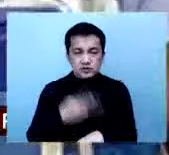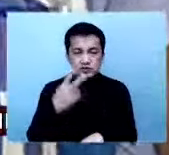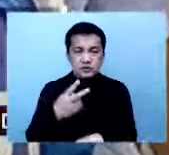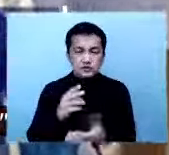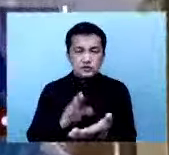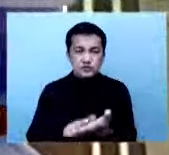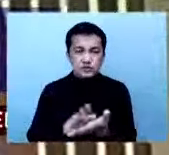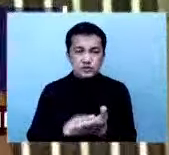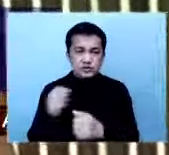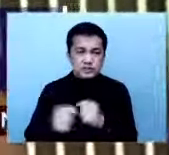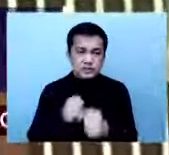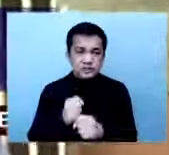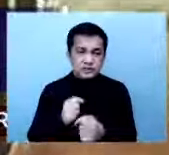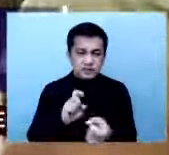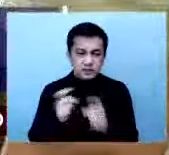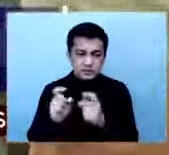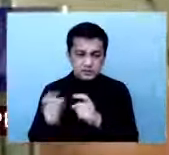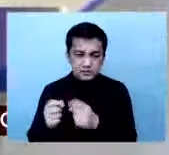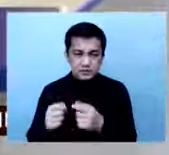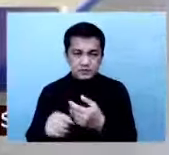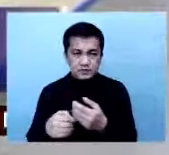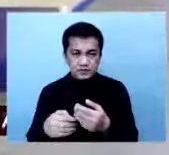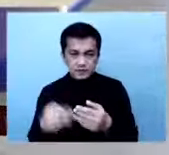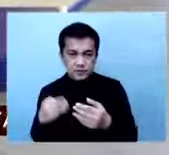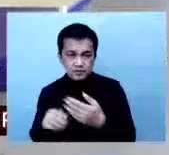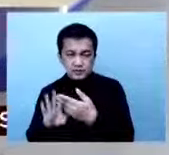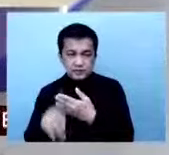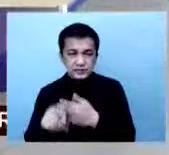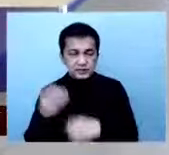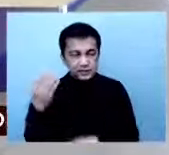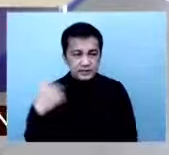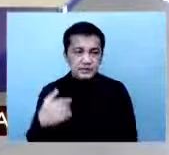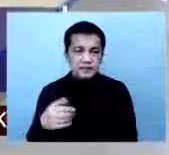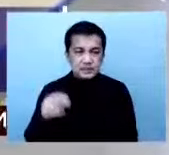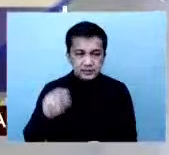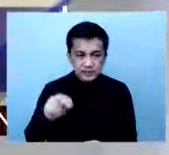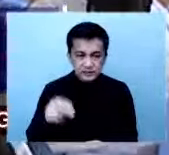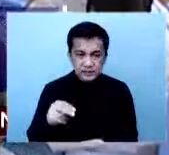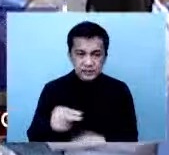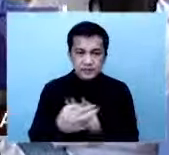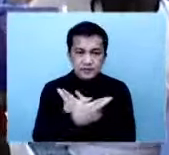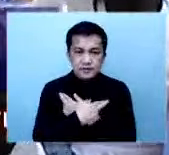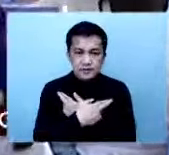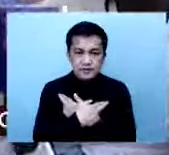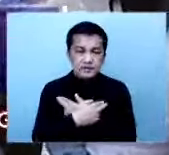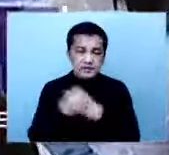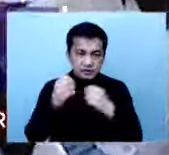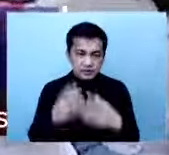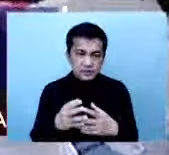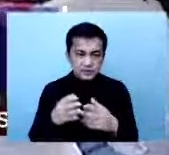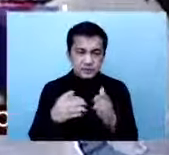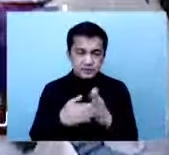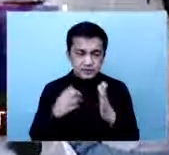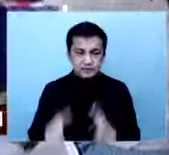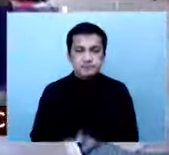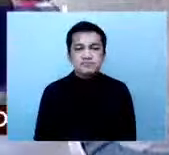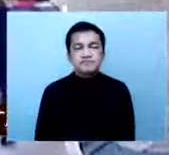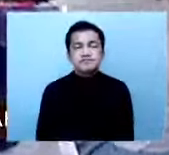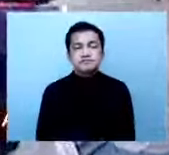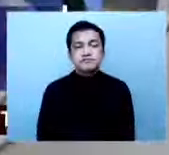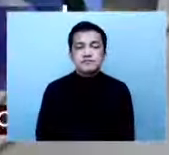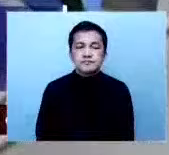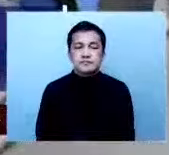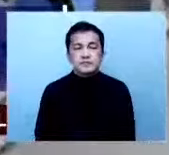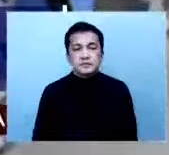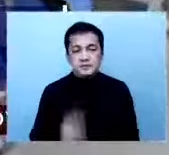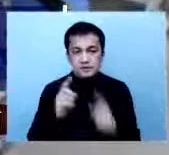bago maibalik sa dati ang school year kailangan din daw kasi na Magpahinga ng mga guro at estudyante nakikipagugnayan na ang